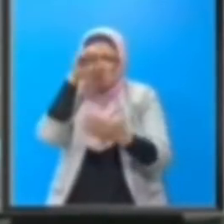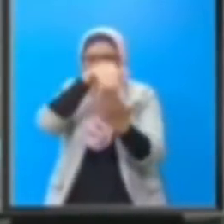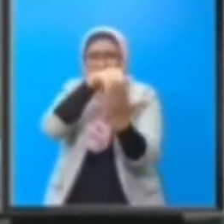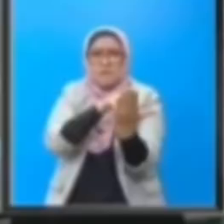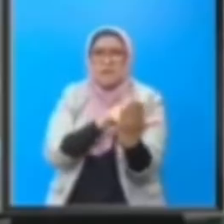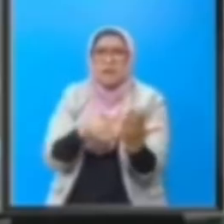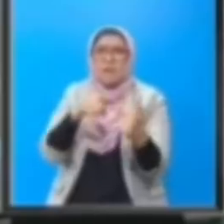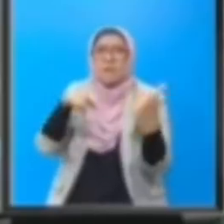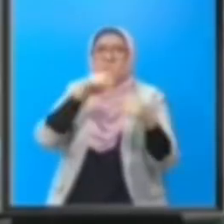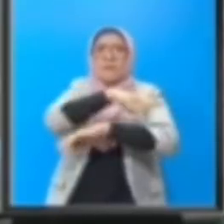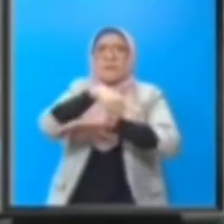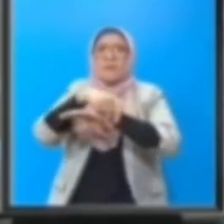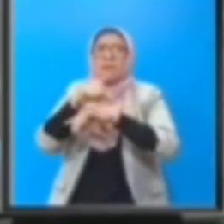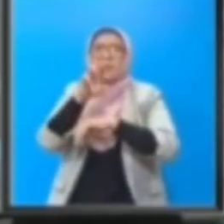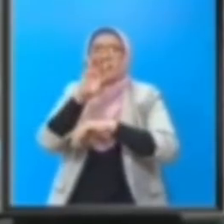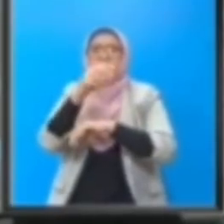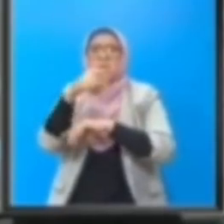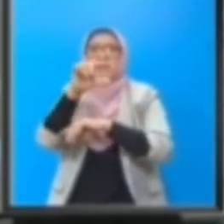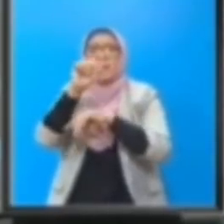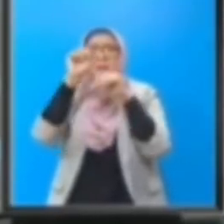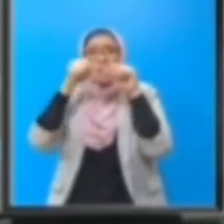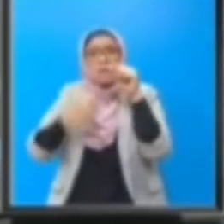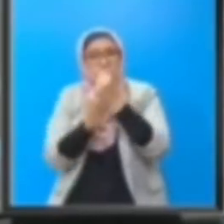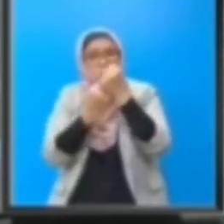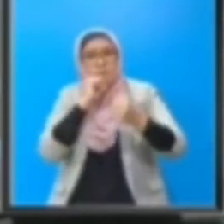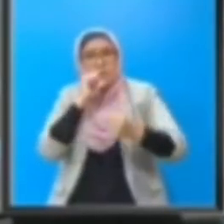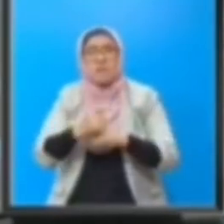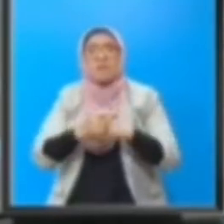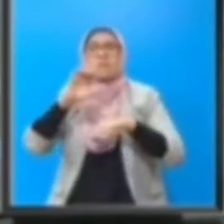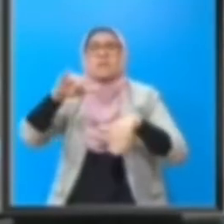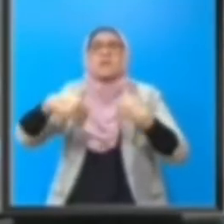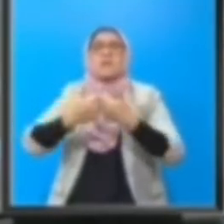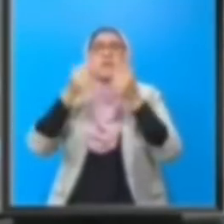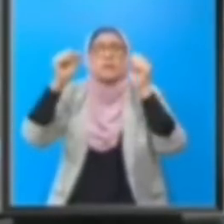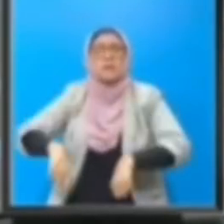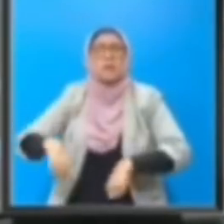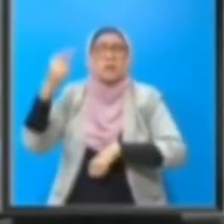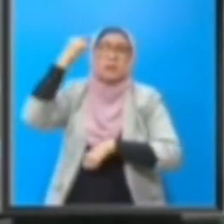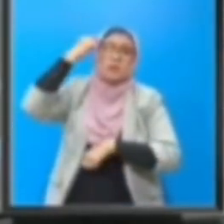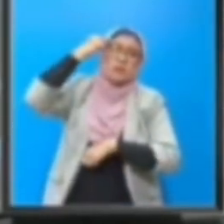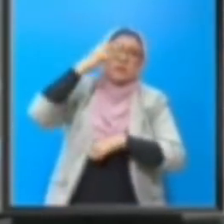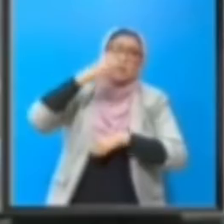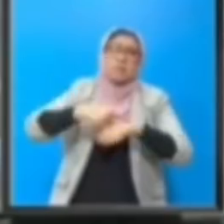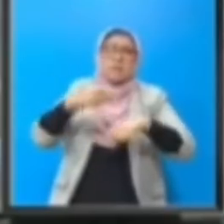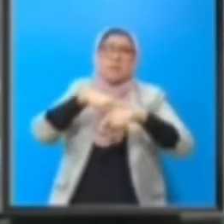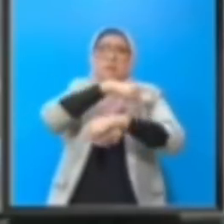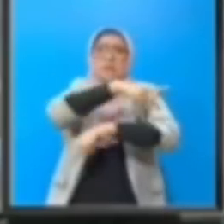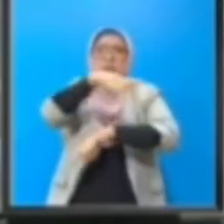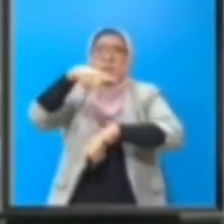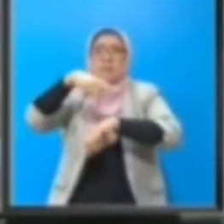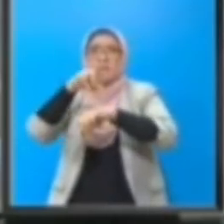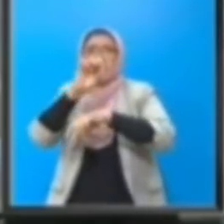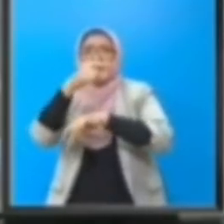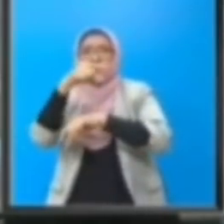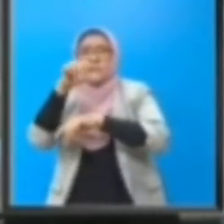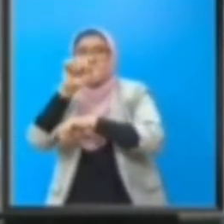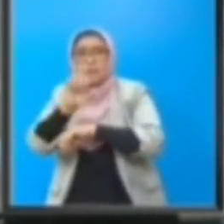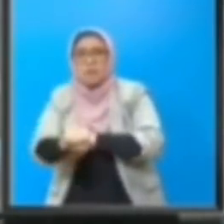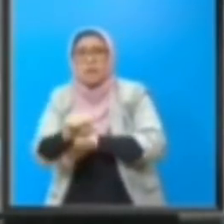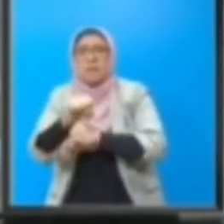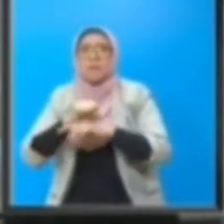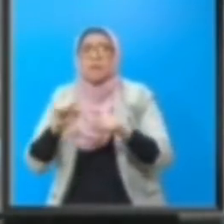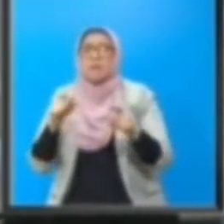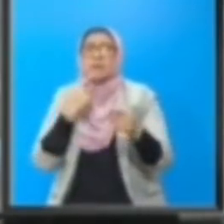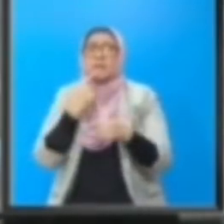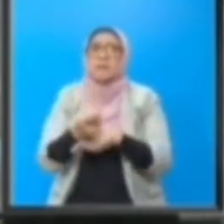Macam mana beliau boleh anggap andaikan pada Rengas sokong semasa Belau Putih. Mungkin